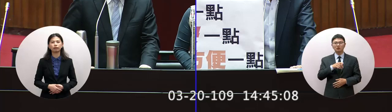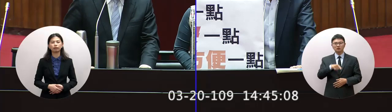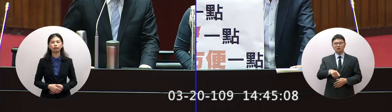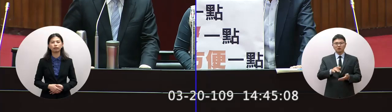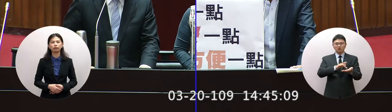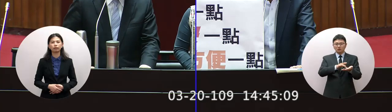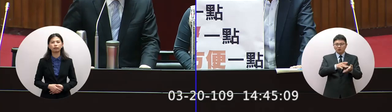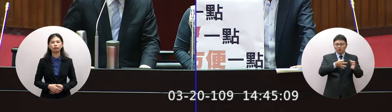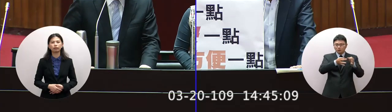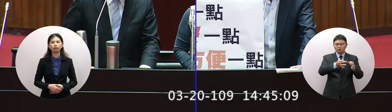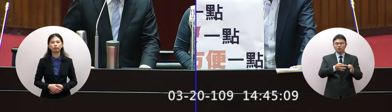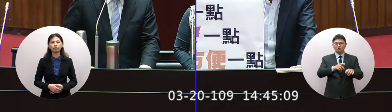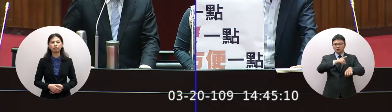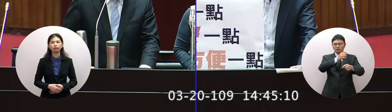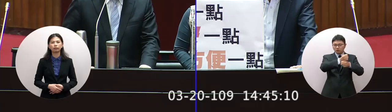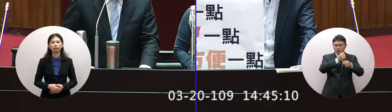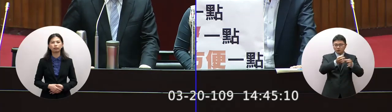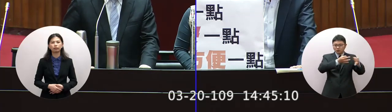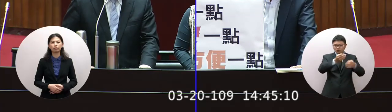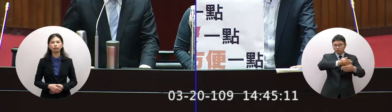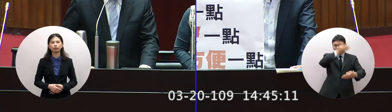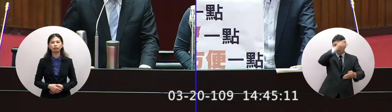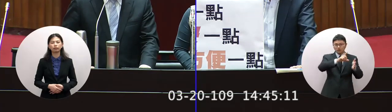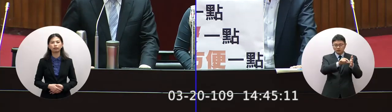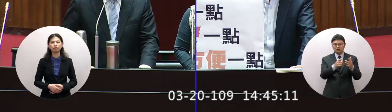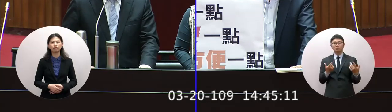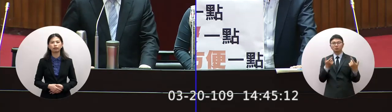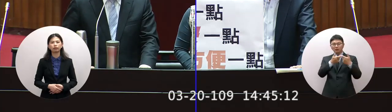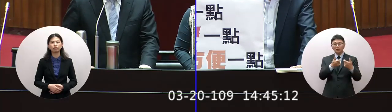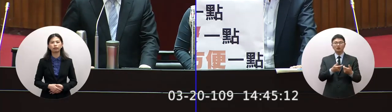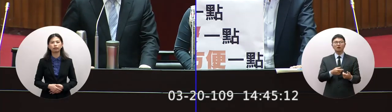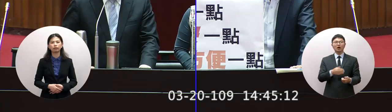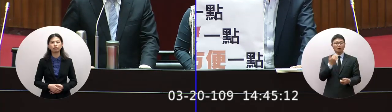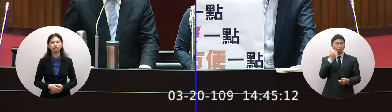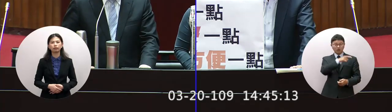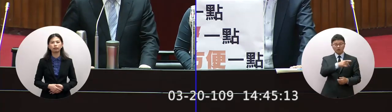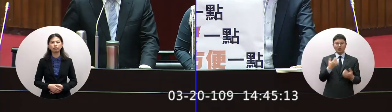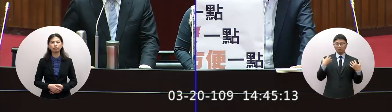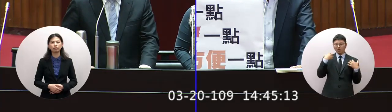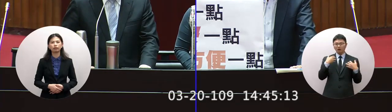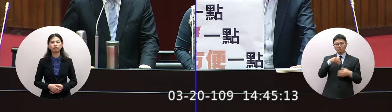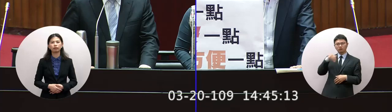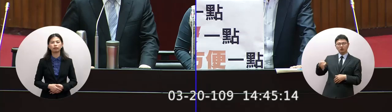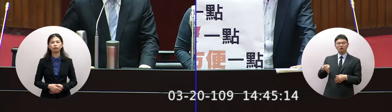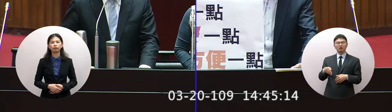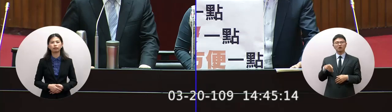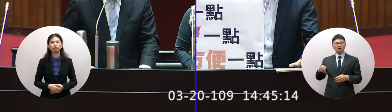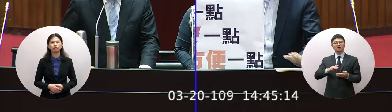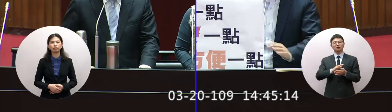关药局的作业时间哦，或者有些药局在忙，他就说要拒收，所以有时候跑2-3趟，一个药